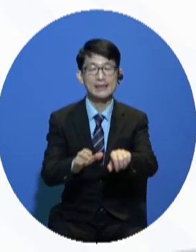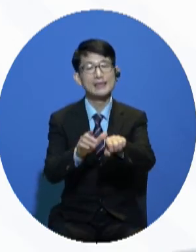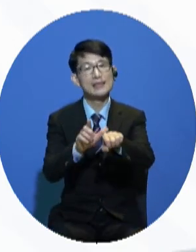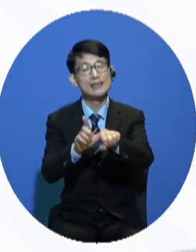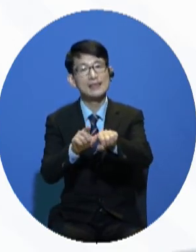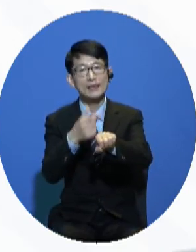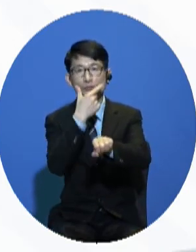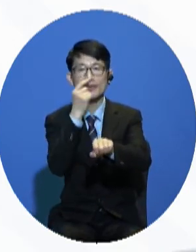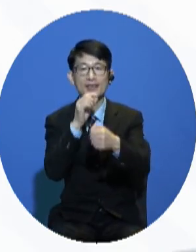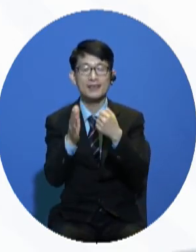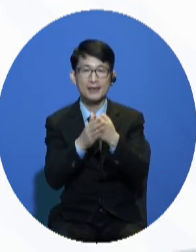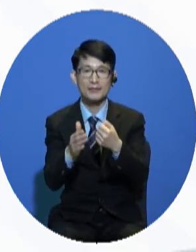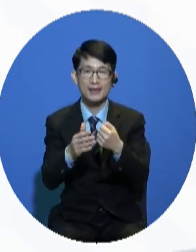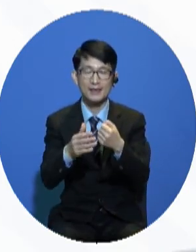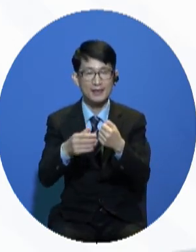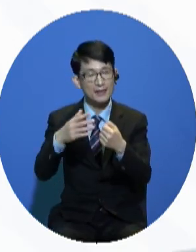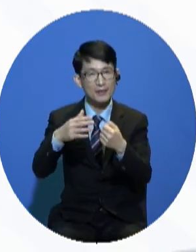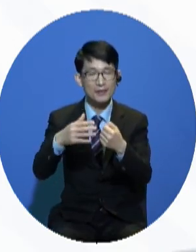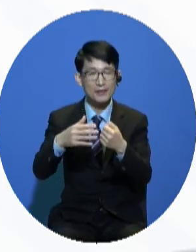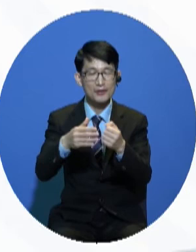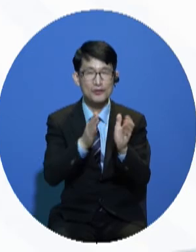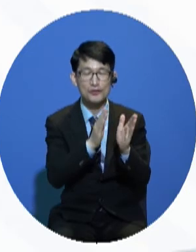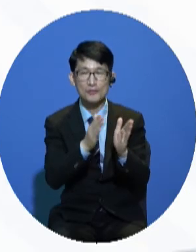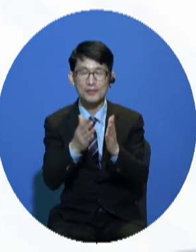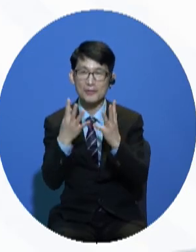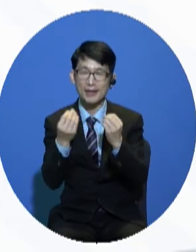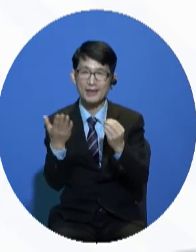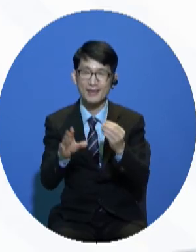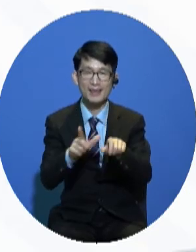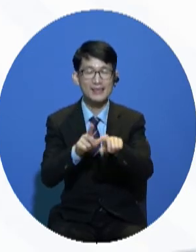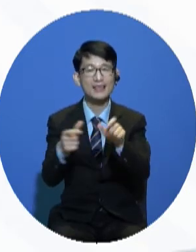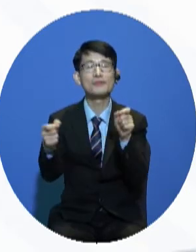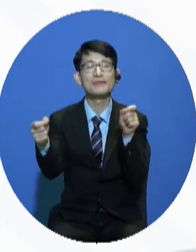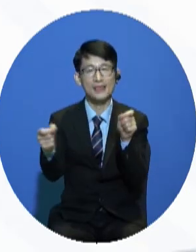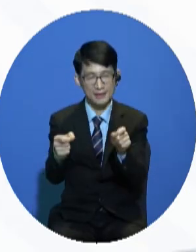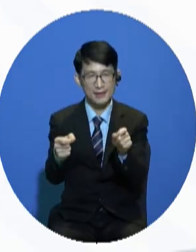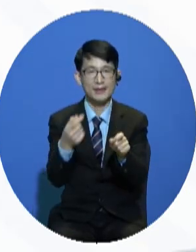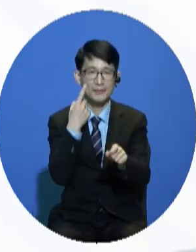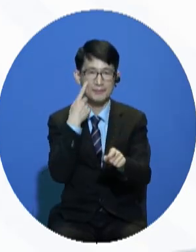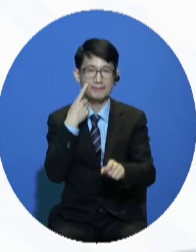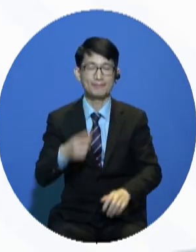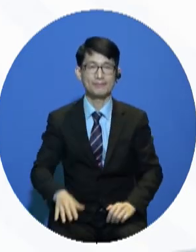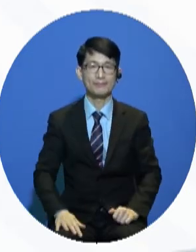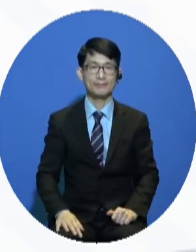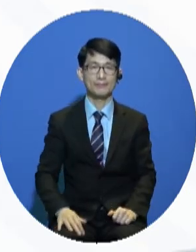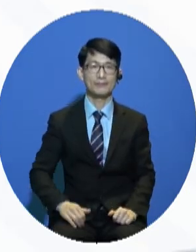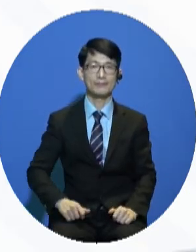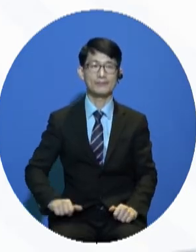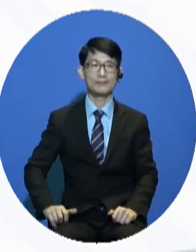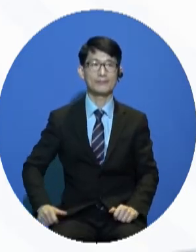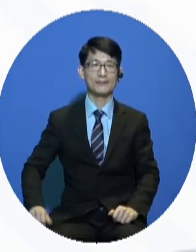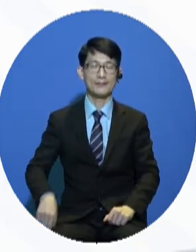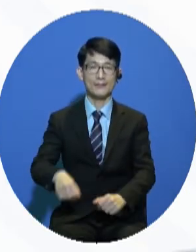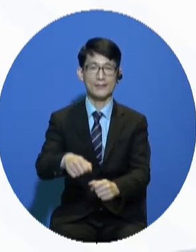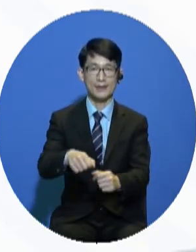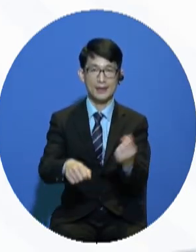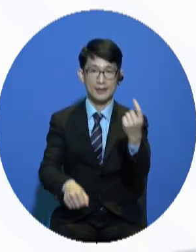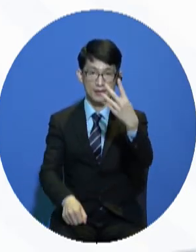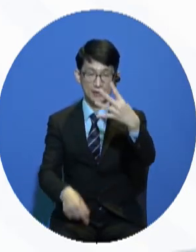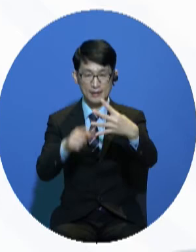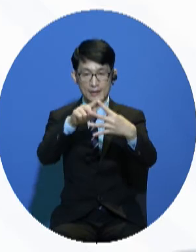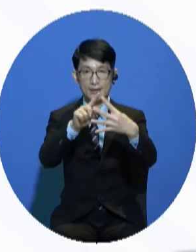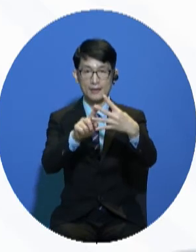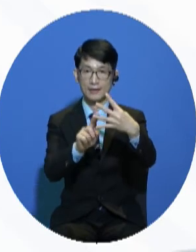관계로 제가 이 준비한 슬라이드는 좀 많은데 조금 빨리빨리 이렇게 진행하도록 하겠습니다. 크게 네 가지로 나누어서